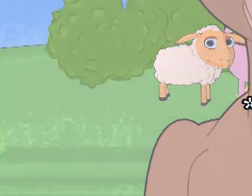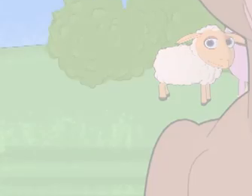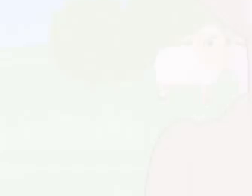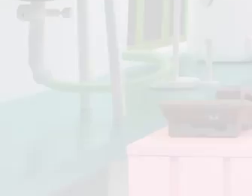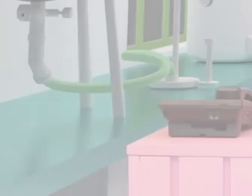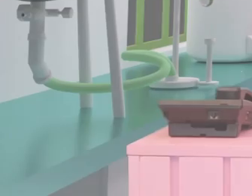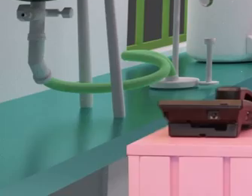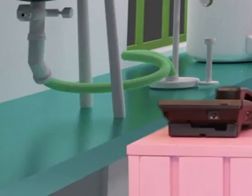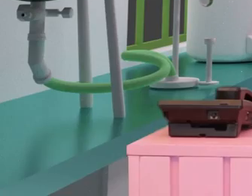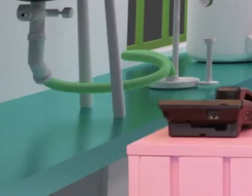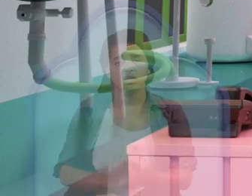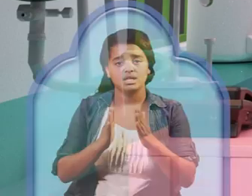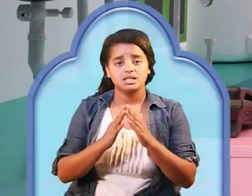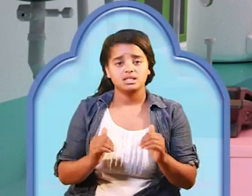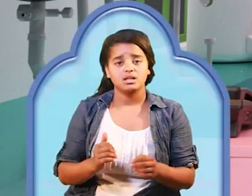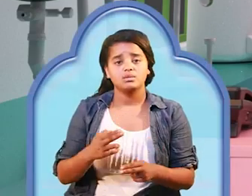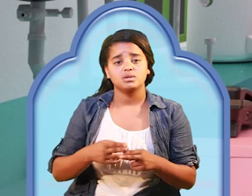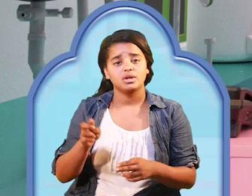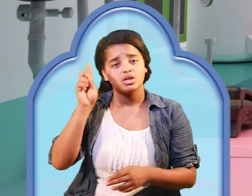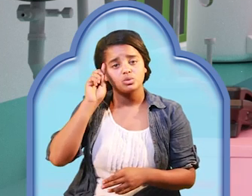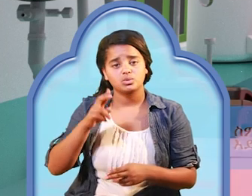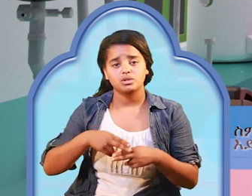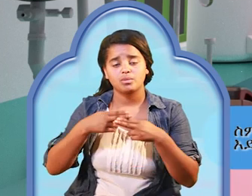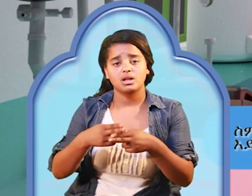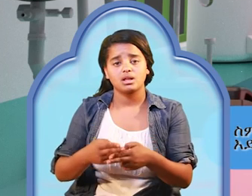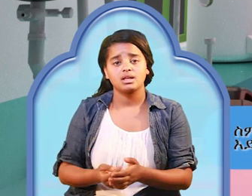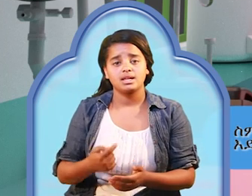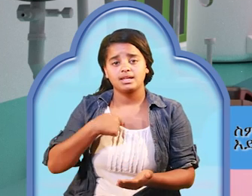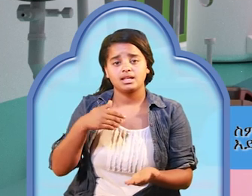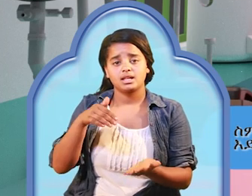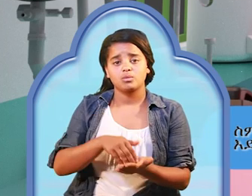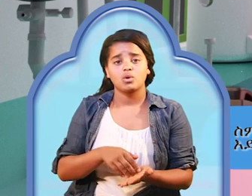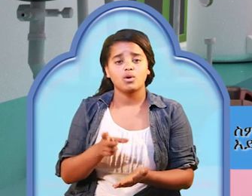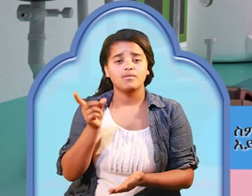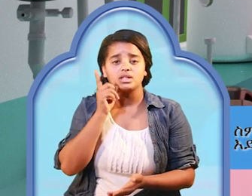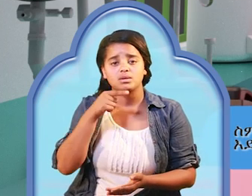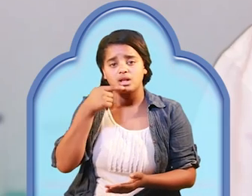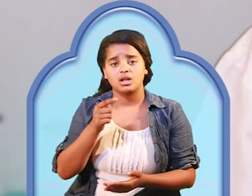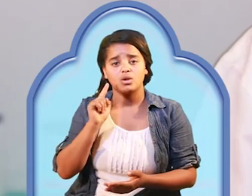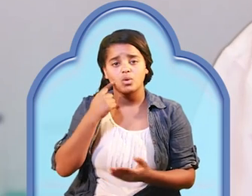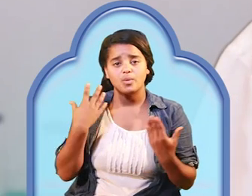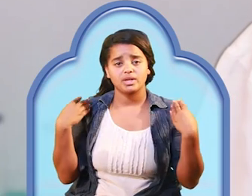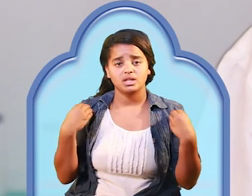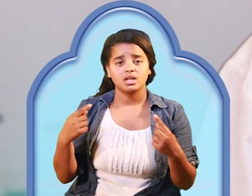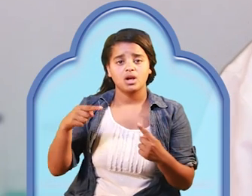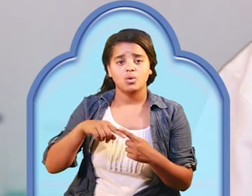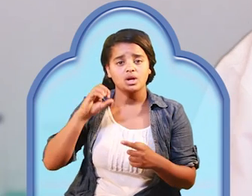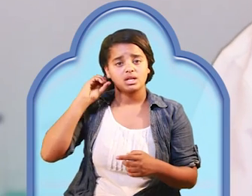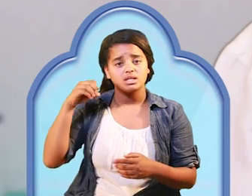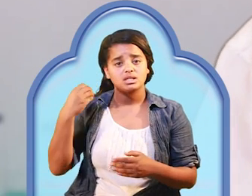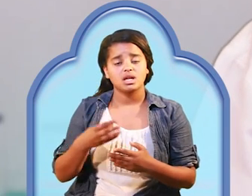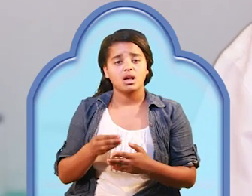ይላሉ። ሰላም ስሜ ቅዱስ ይባላል። እኔ ደግሞ ፍትህ ይባላል። እንኳን በደና ወደ